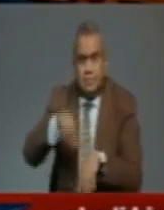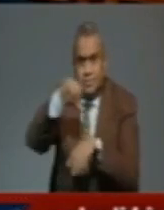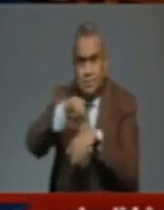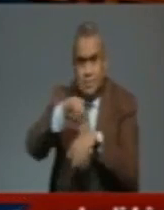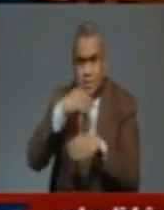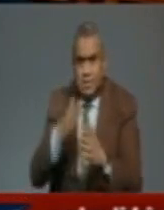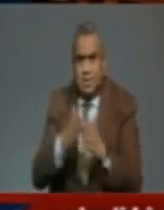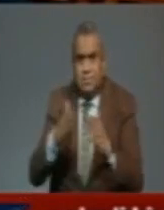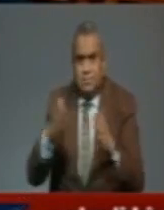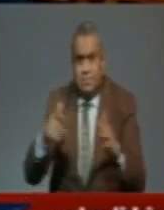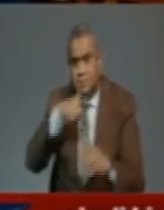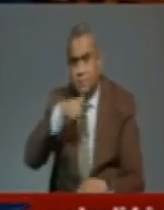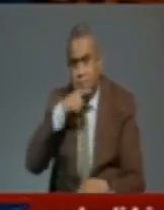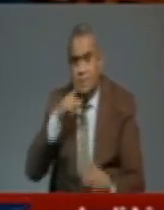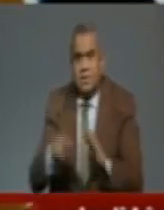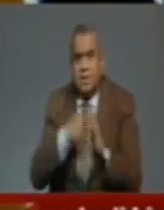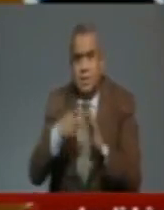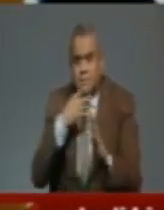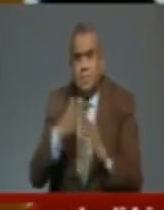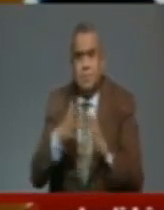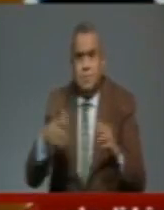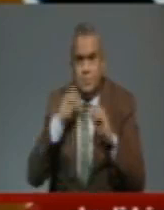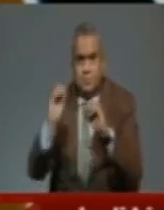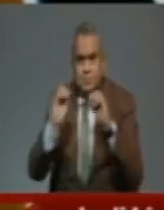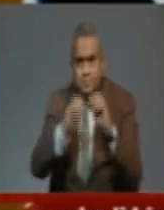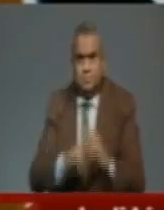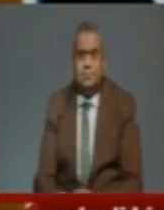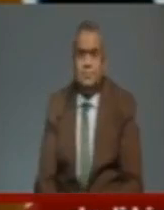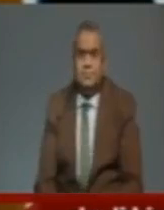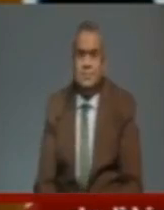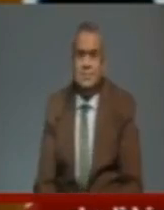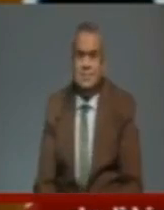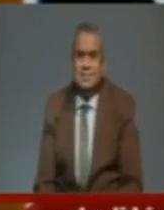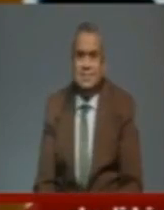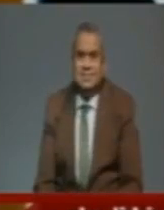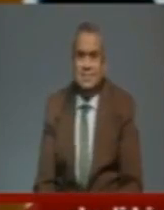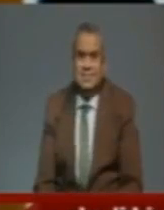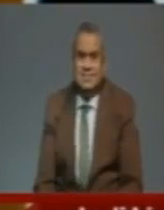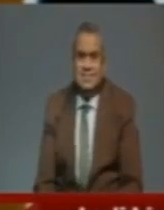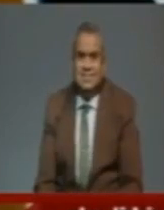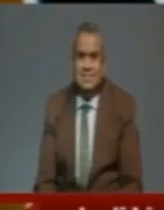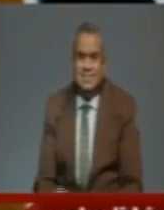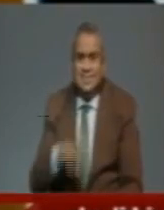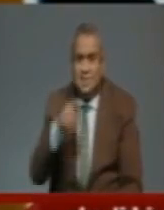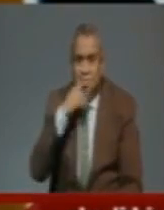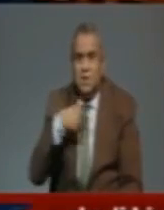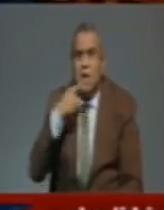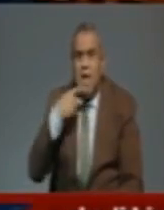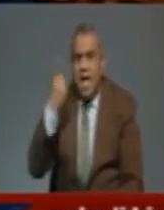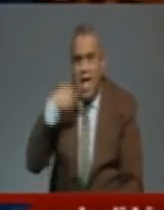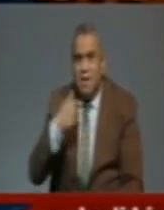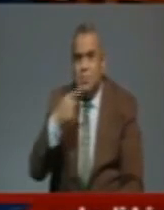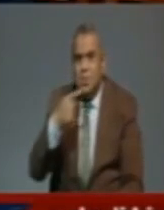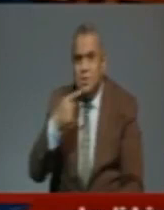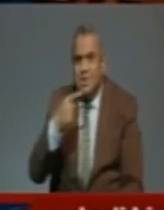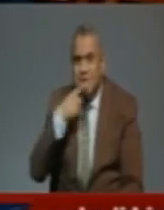الكلام. اكتر يا كامل في الكلام. اتفضل. هم سيادتك قايلين نص ساعة، فانا ممكن اتكلم ساعتين ثلاثة بس قايلين نص ساعة.